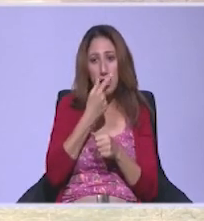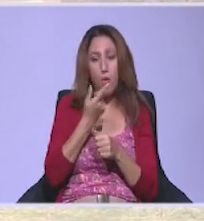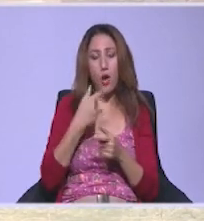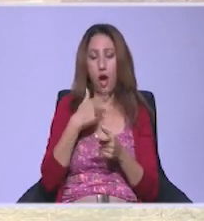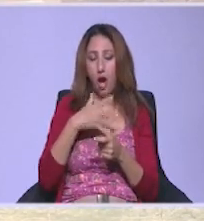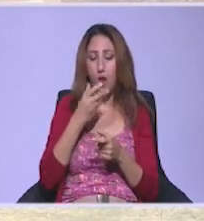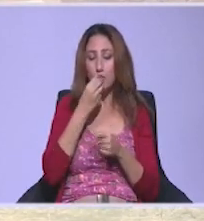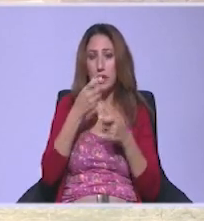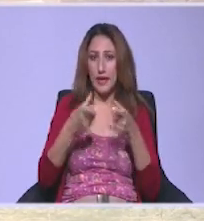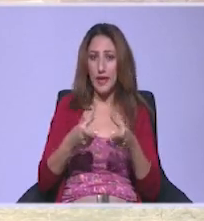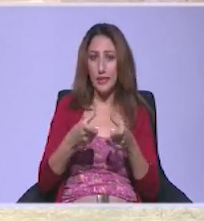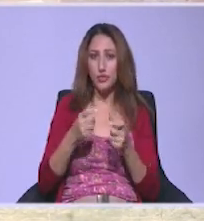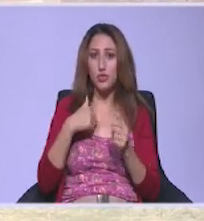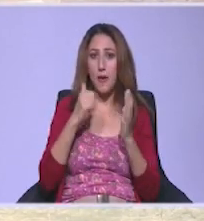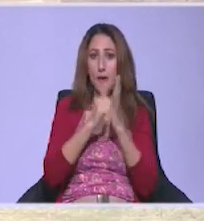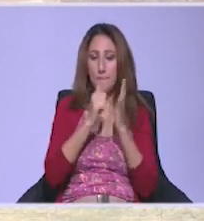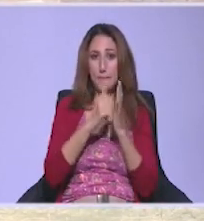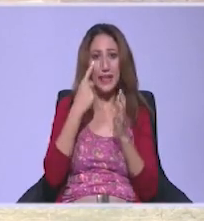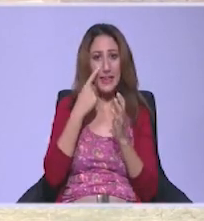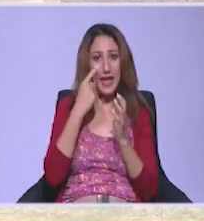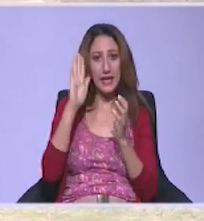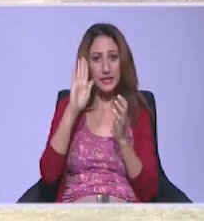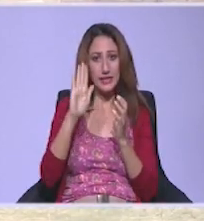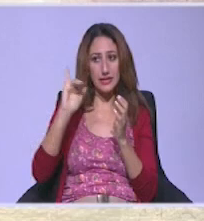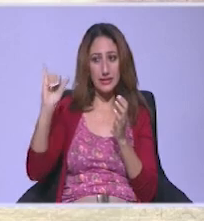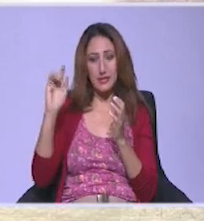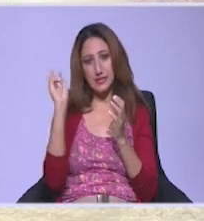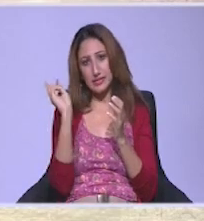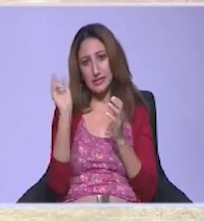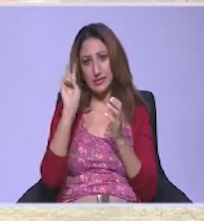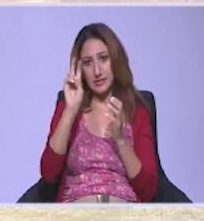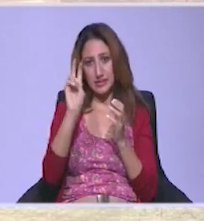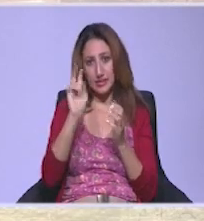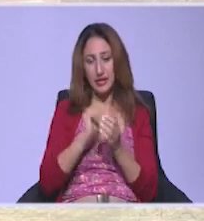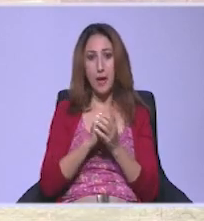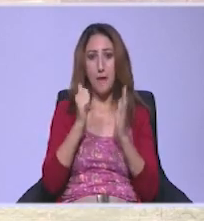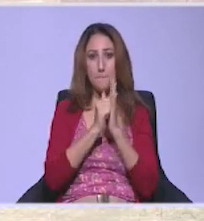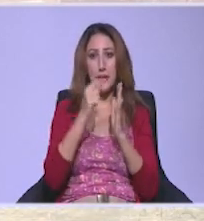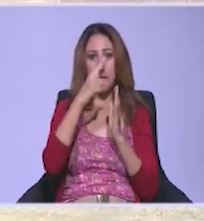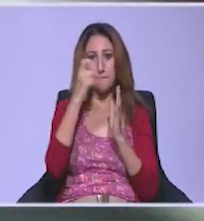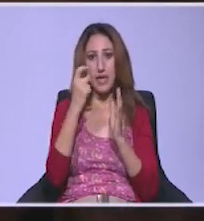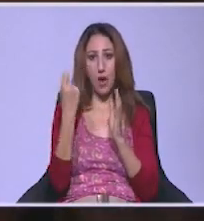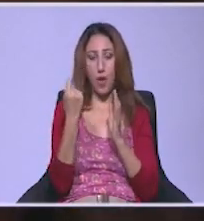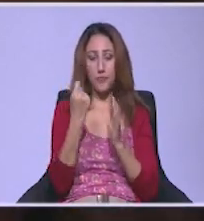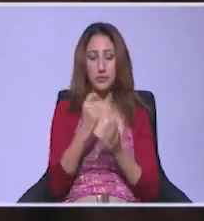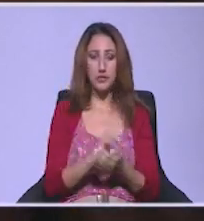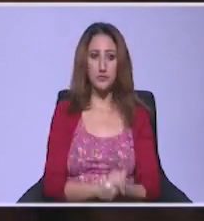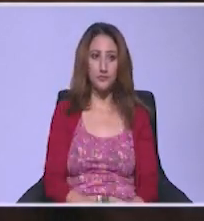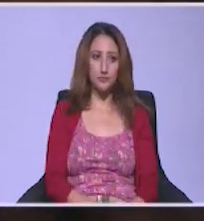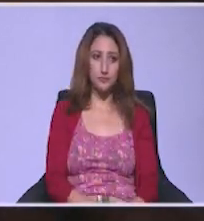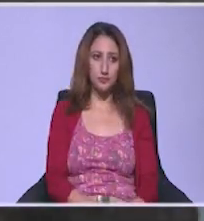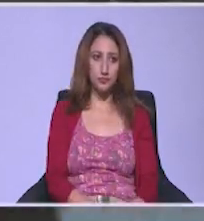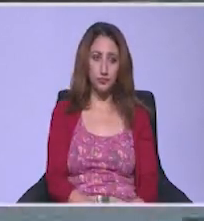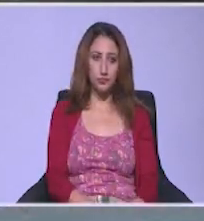ساكنة في عين الصيرة، وقت عين الصيرة، بلوك 105، مصر القديم.